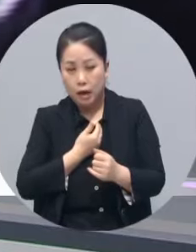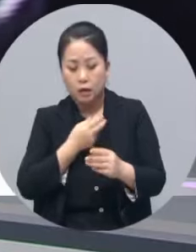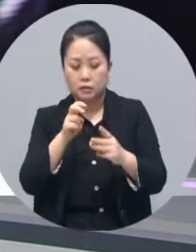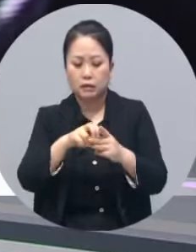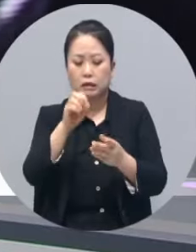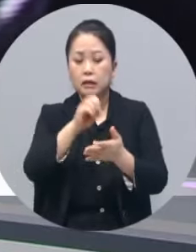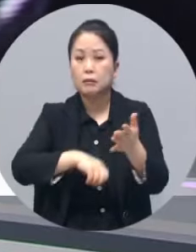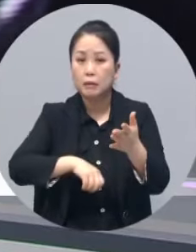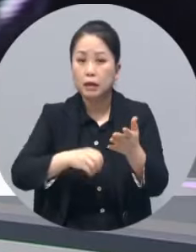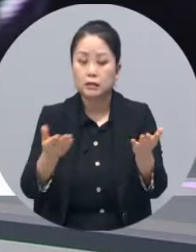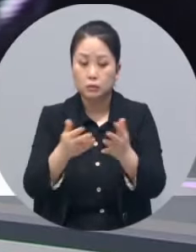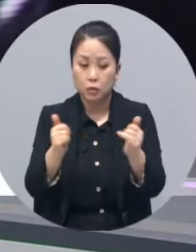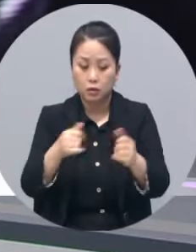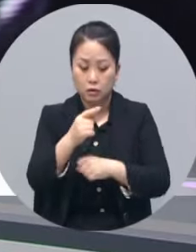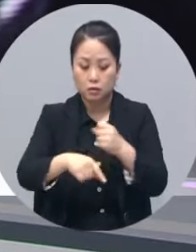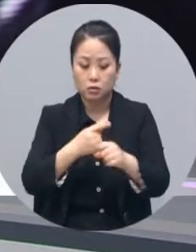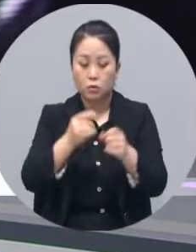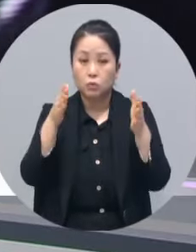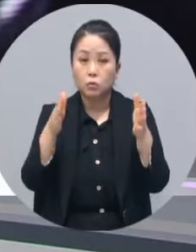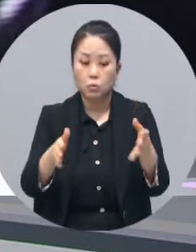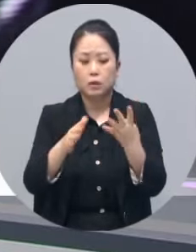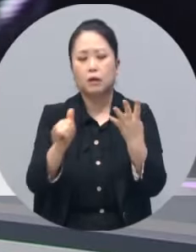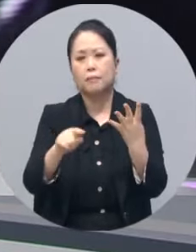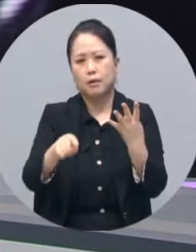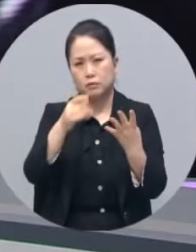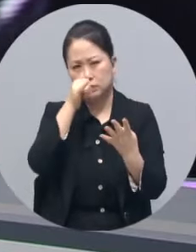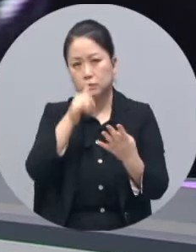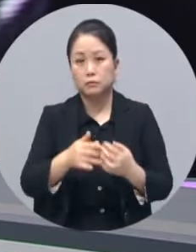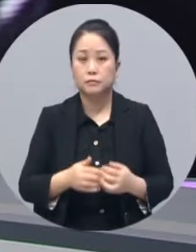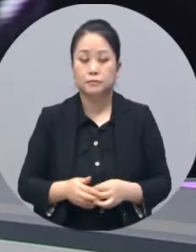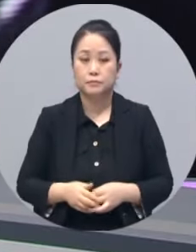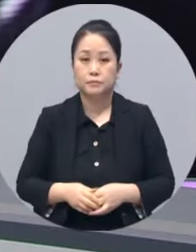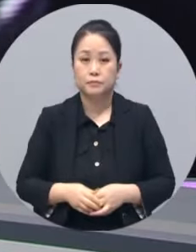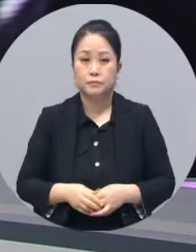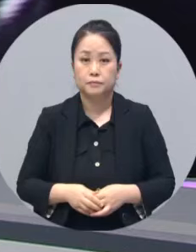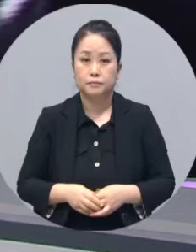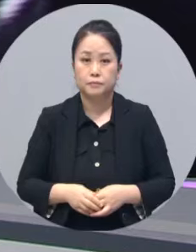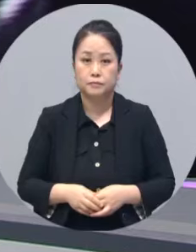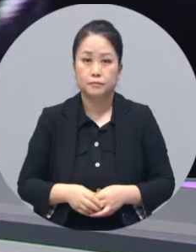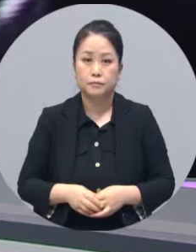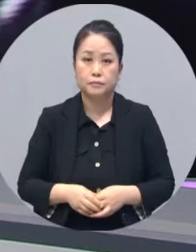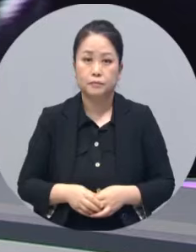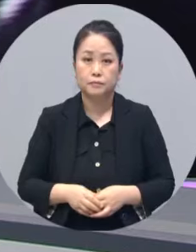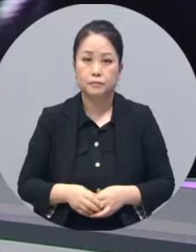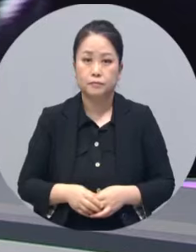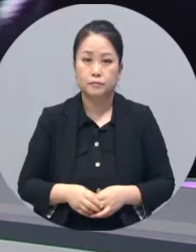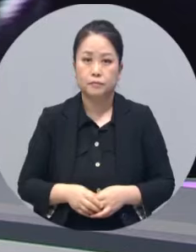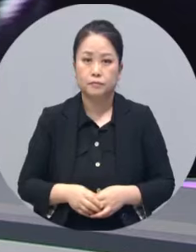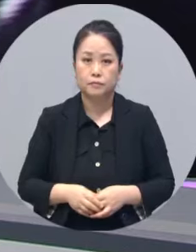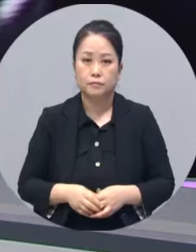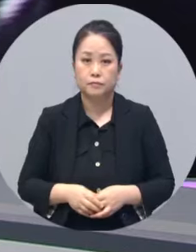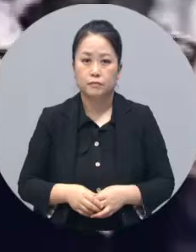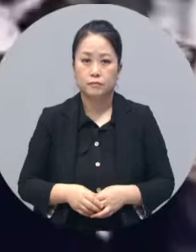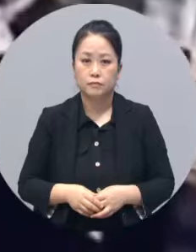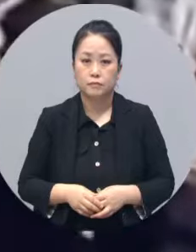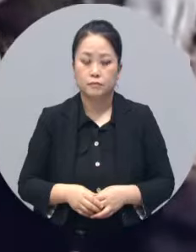직원이 지난 1년 새 4명이나 된다고 합니다. 조민희 기자가 단독 보도합니다.